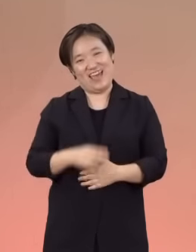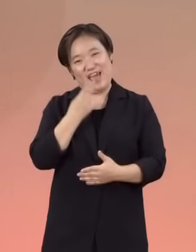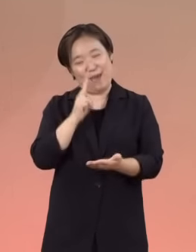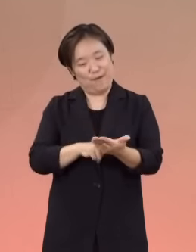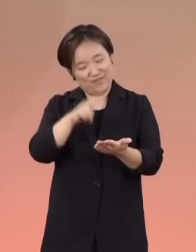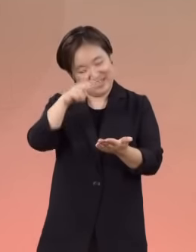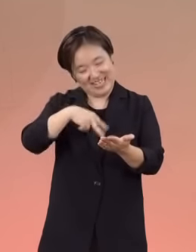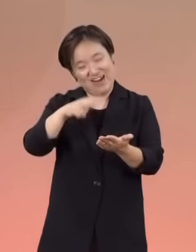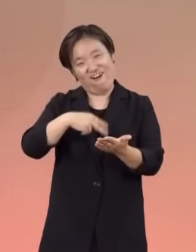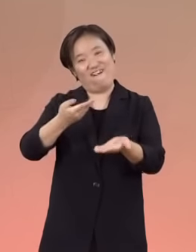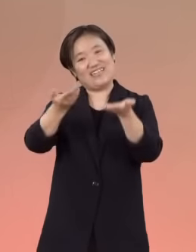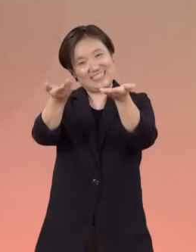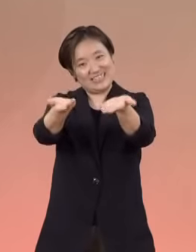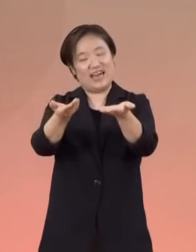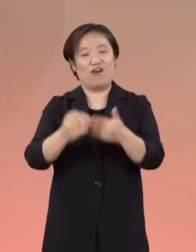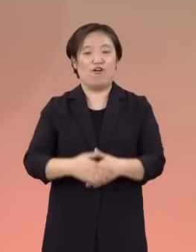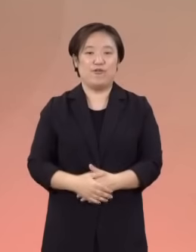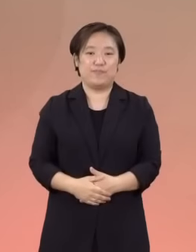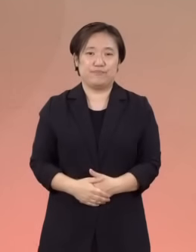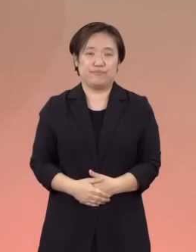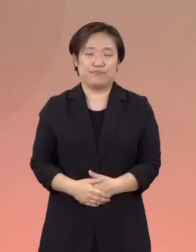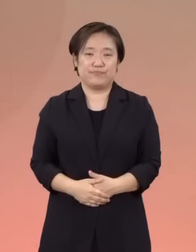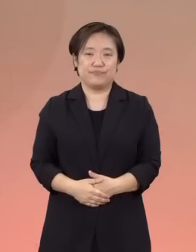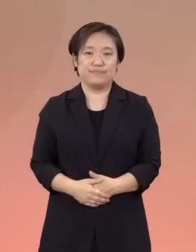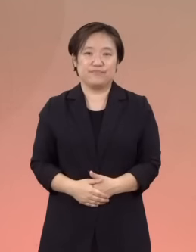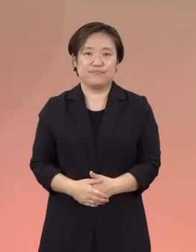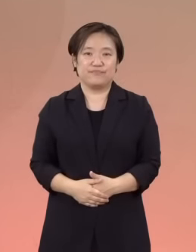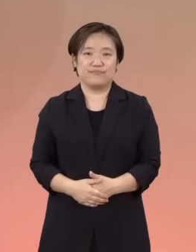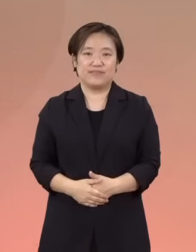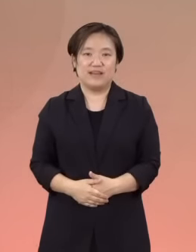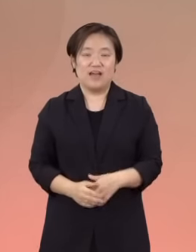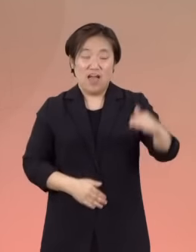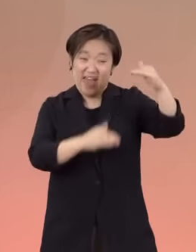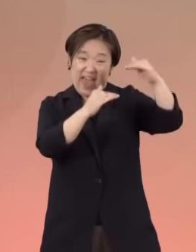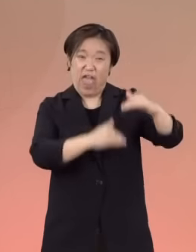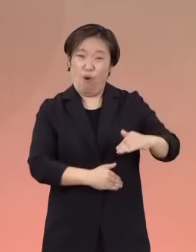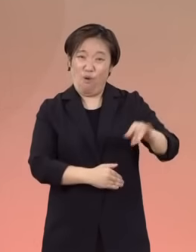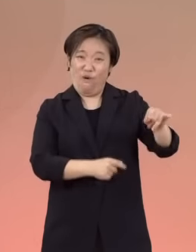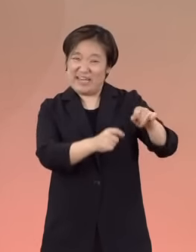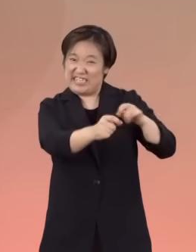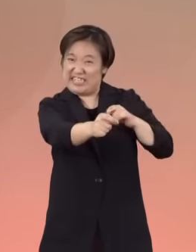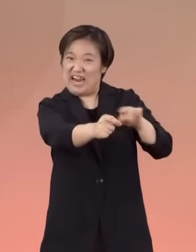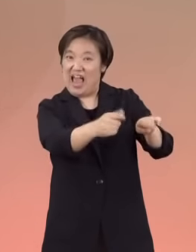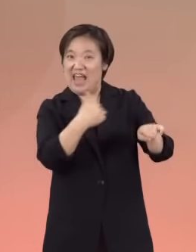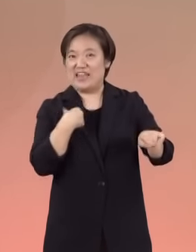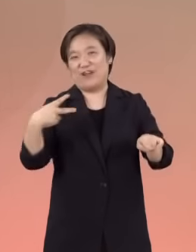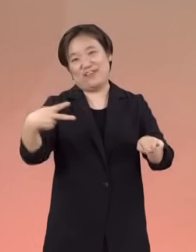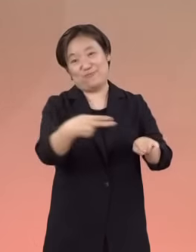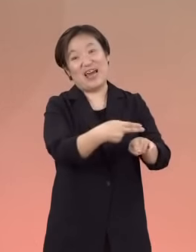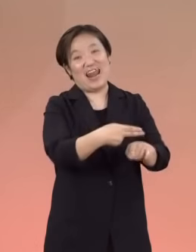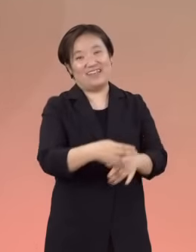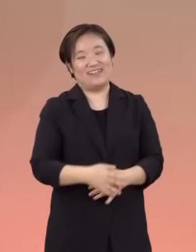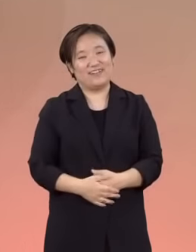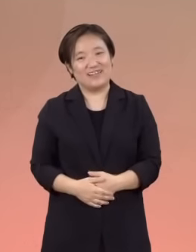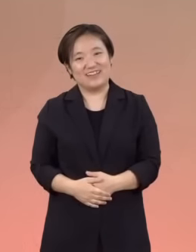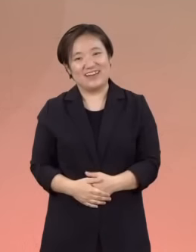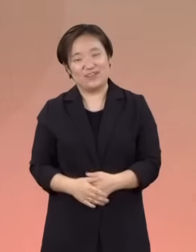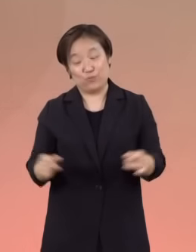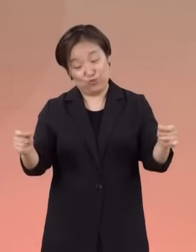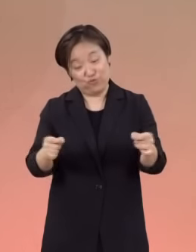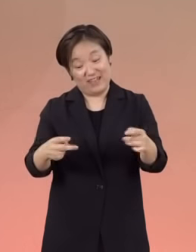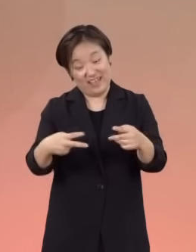하겠습니다 근데 내용이 좀 길어 가지고 제가 조금 내용을 편집을 했어요 그래서 내용이 너무 길어서